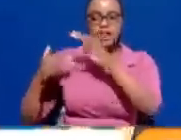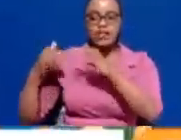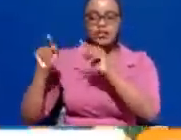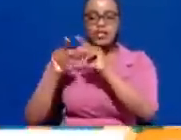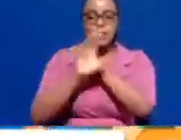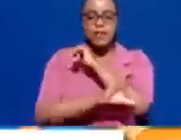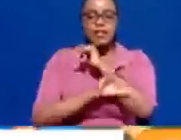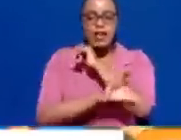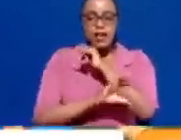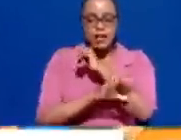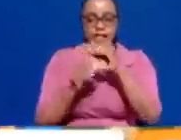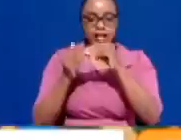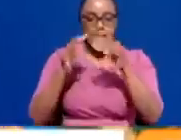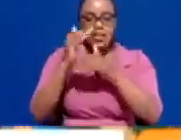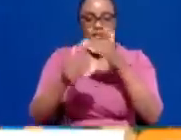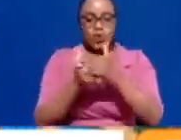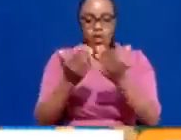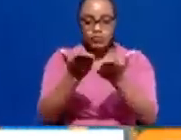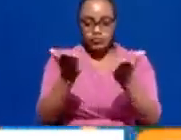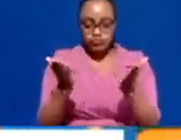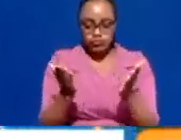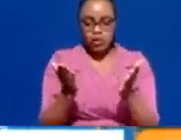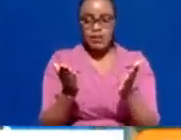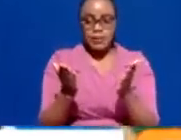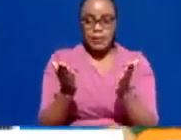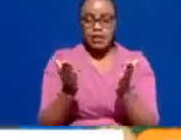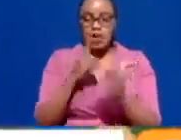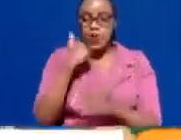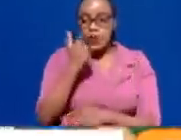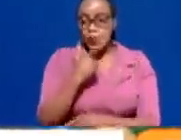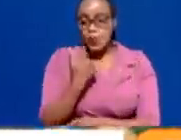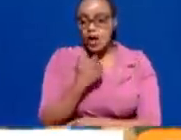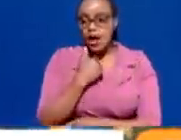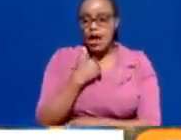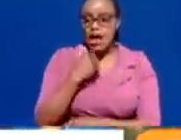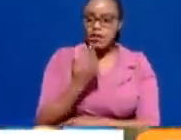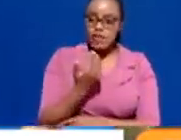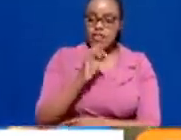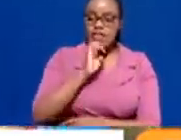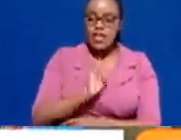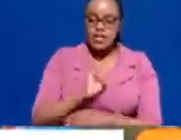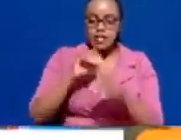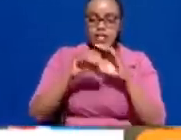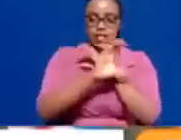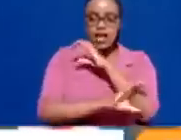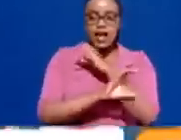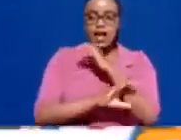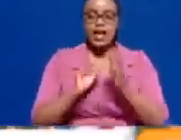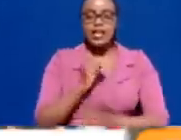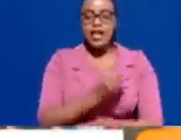taifa, viongozi wetu wote, wale ambao ni elders wa taifa letu,